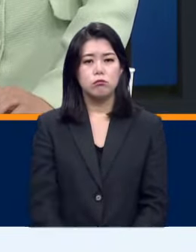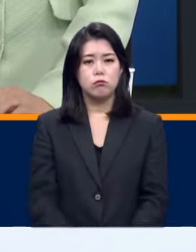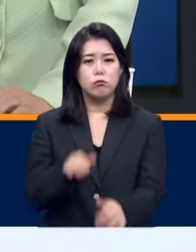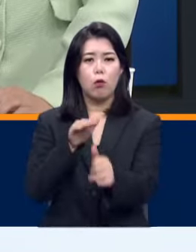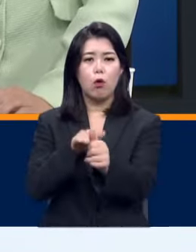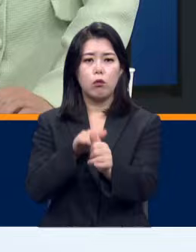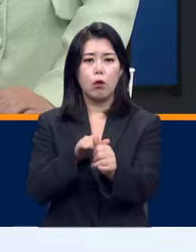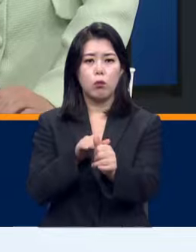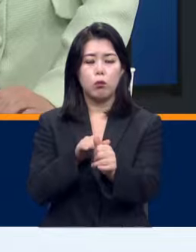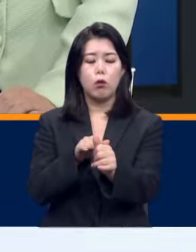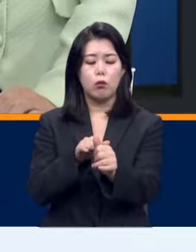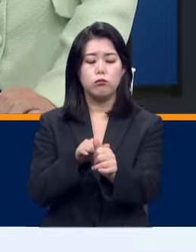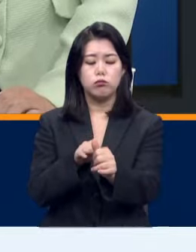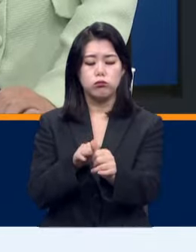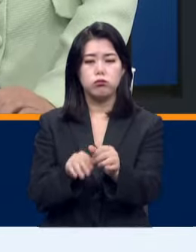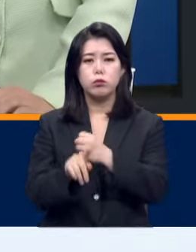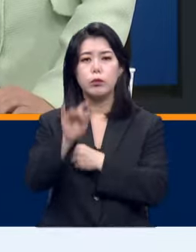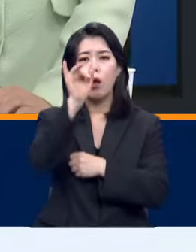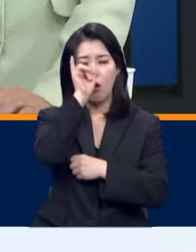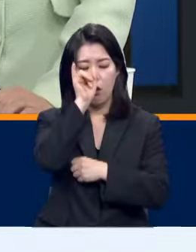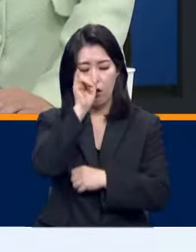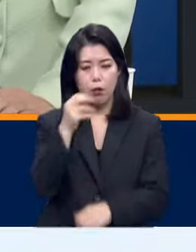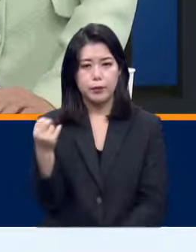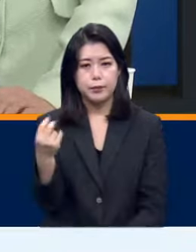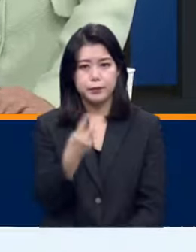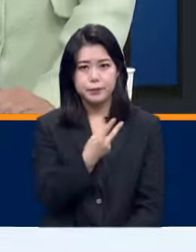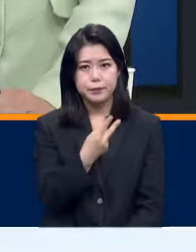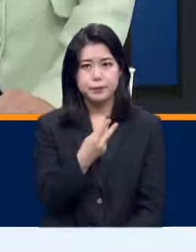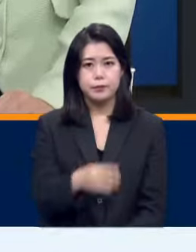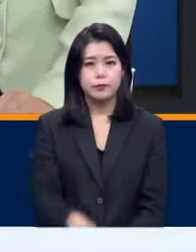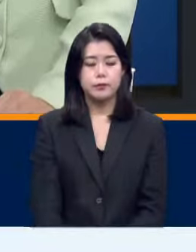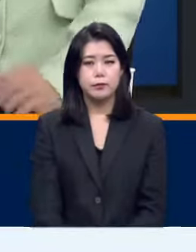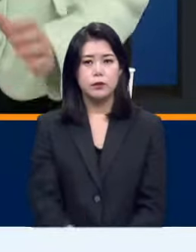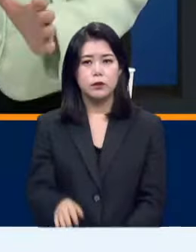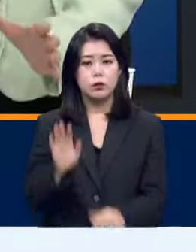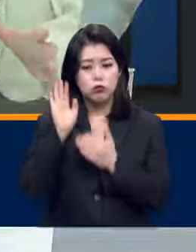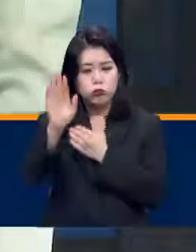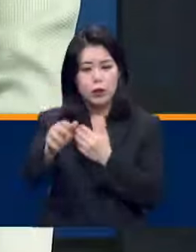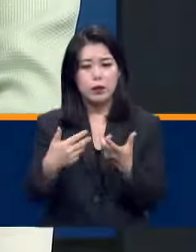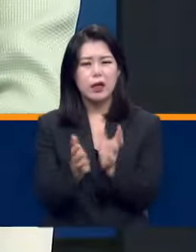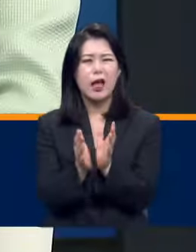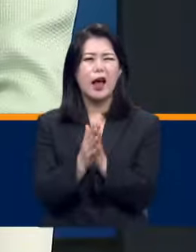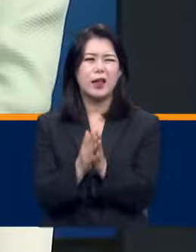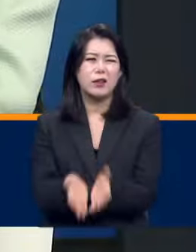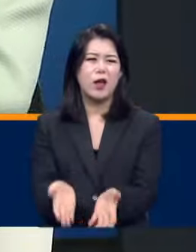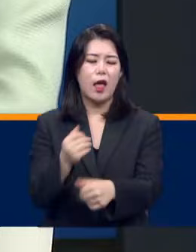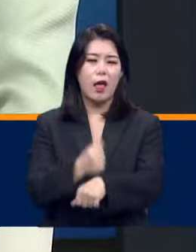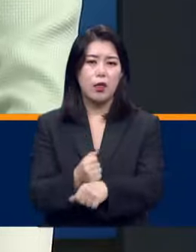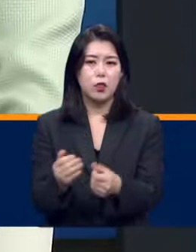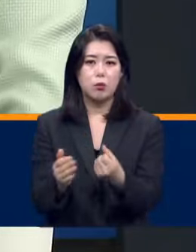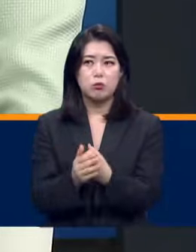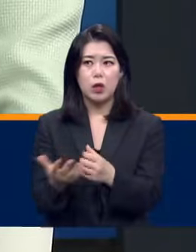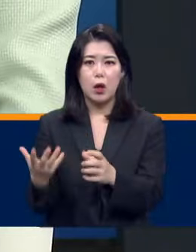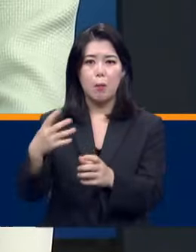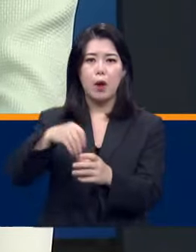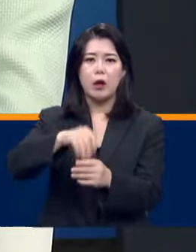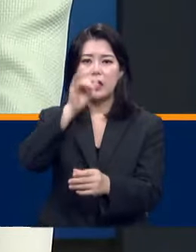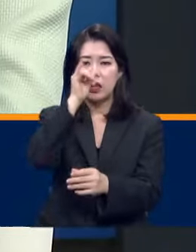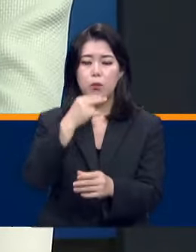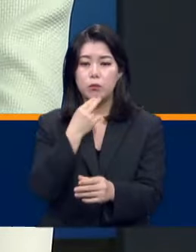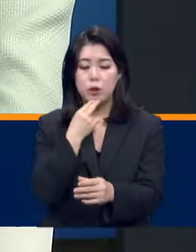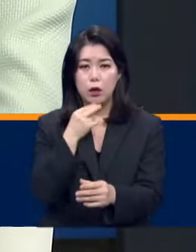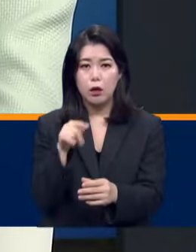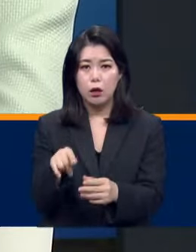공천 개비에 정황이 있음 라고 볼 수 있는 것이고 그 이후에 당이 알아서 했기 때문에 그 개입에 대한 부분들이 받아들여지지 않았는지의